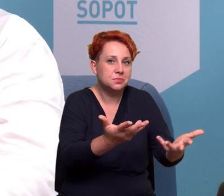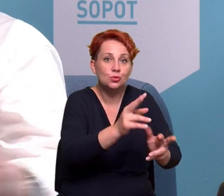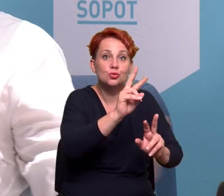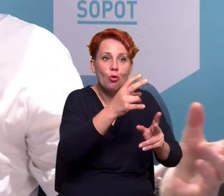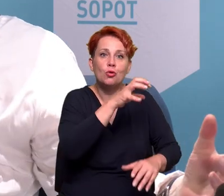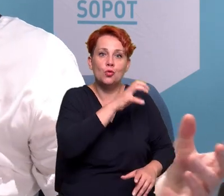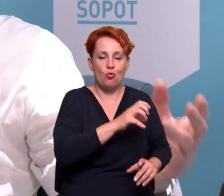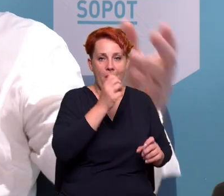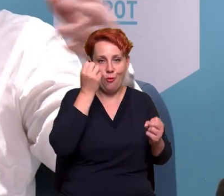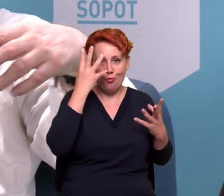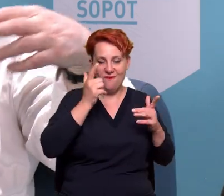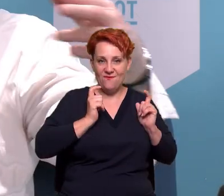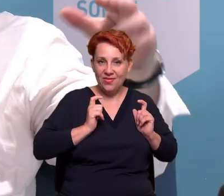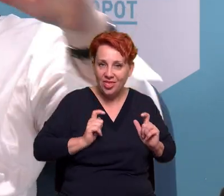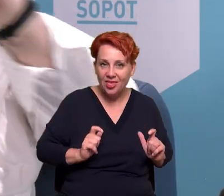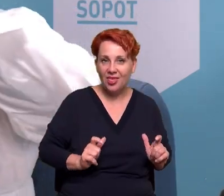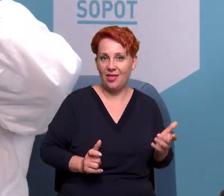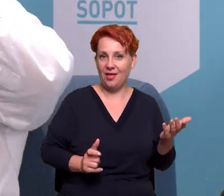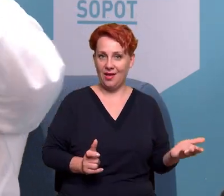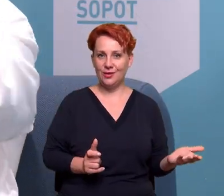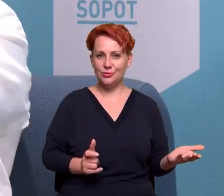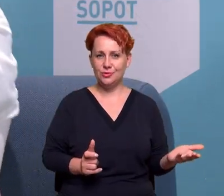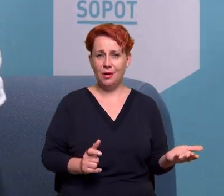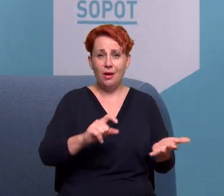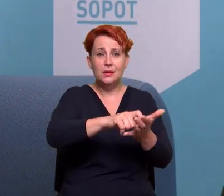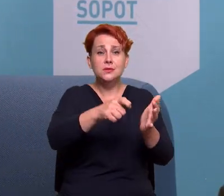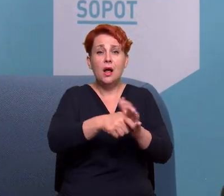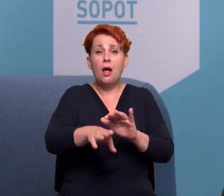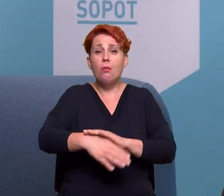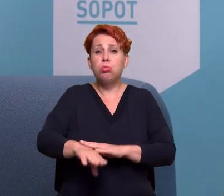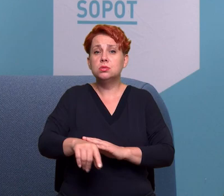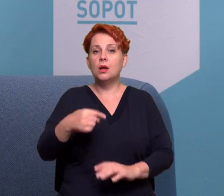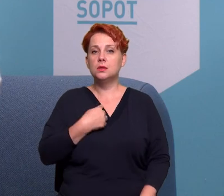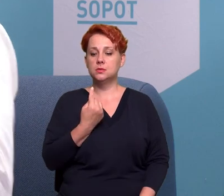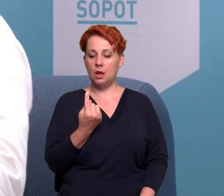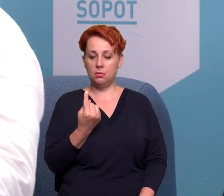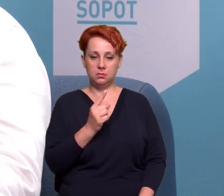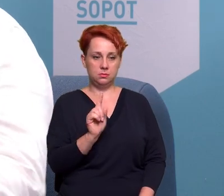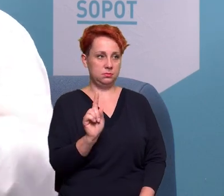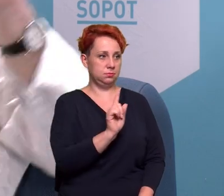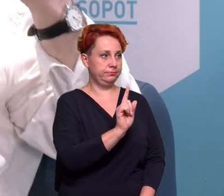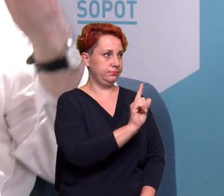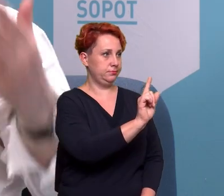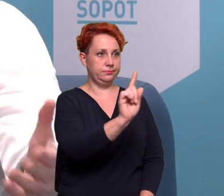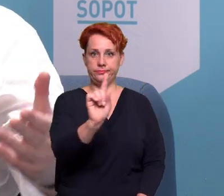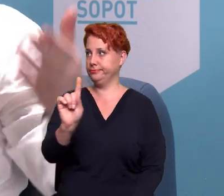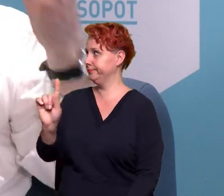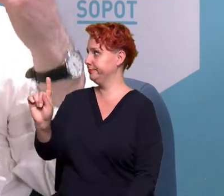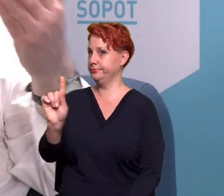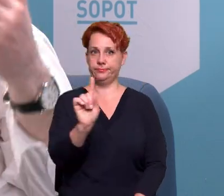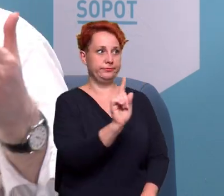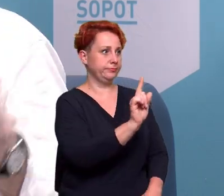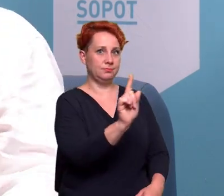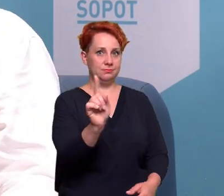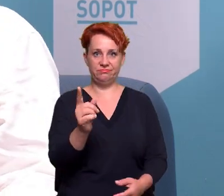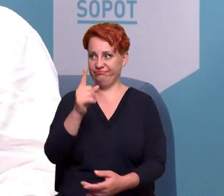kultury ludowej, prawda, puste sale, ja jeden tam chodzę. Wiecie państwo, dlatego, że nie ma w ogóle